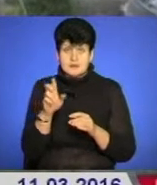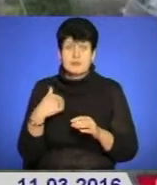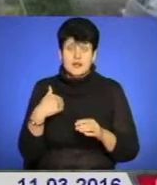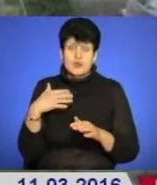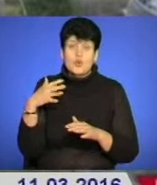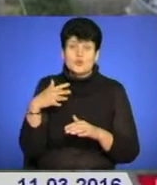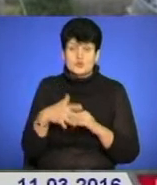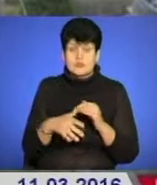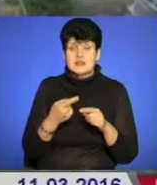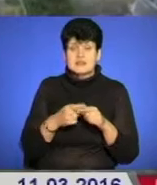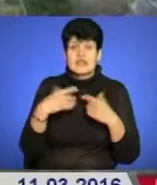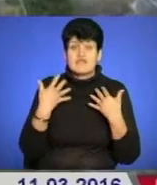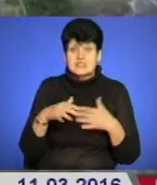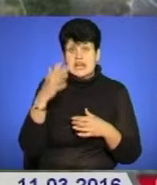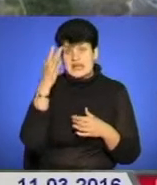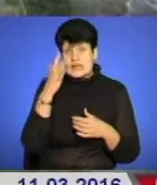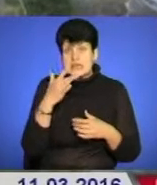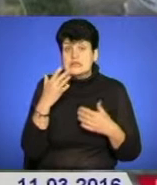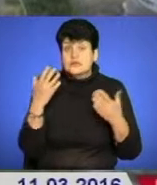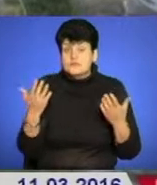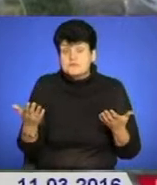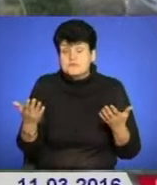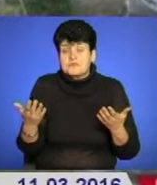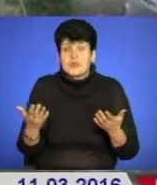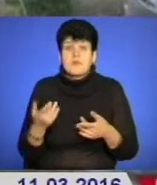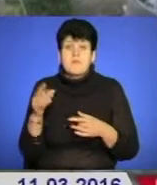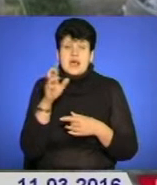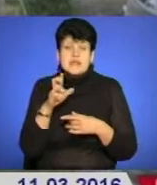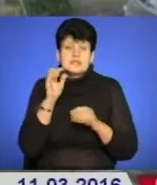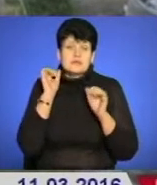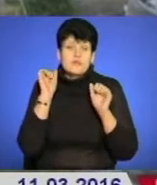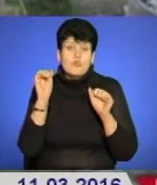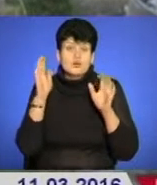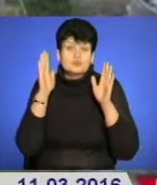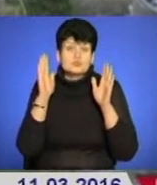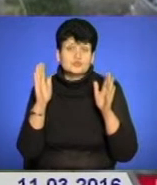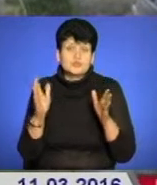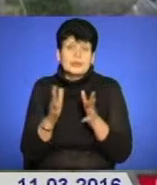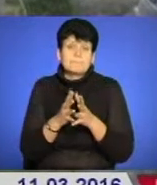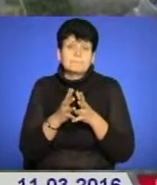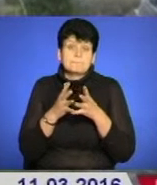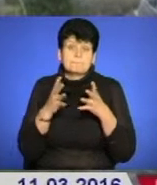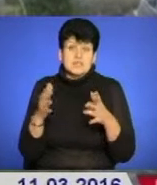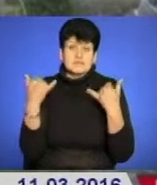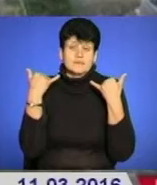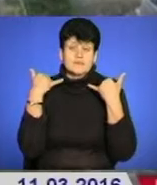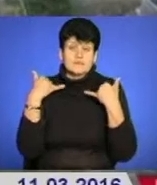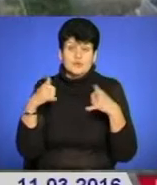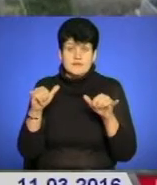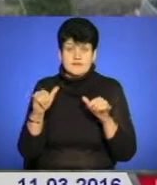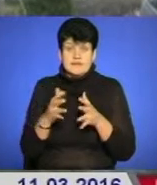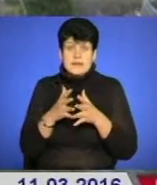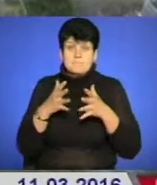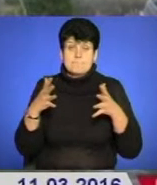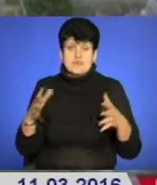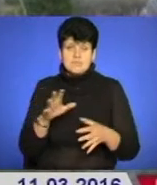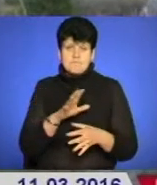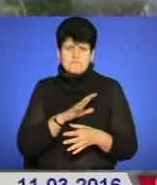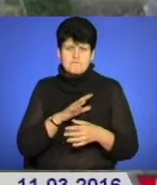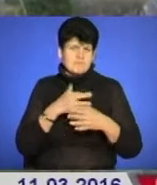розуміємо, це вже літнє явище погоди. Тому березень може бути найбільш несподіваним і найбільш багатим